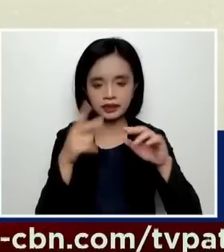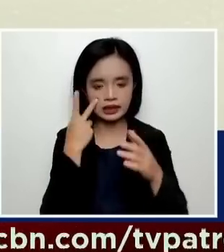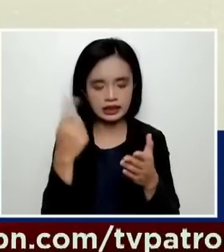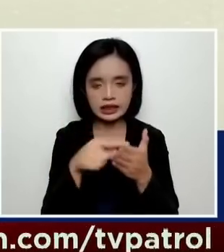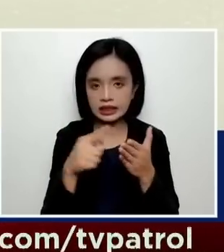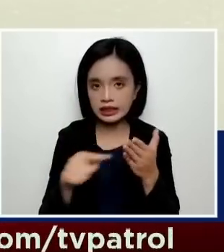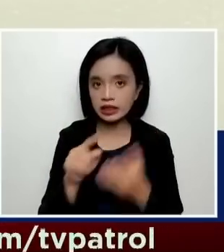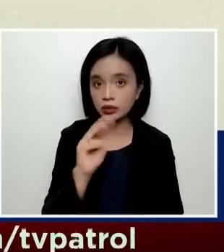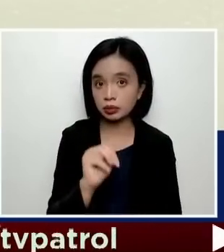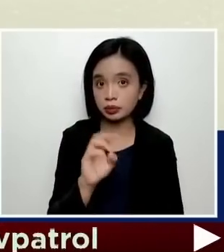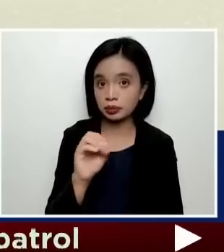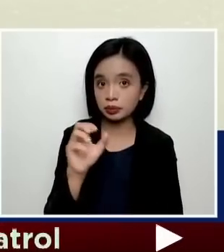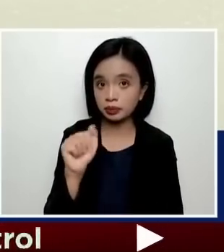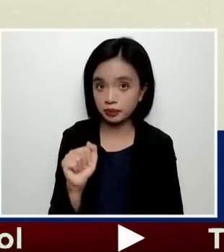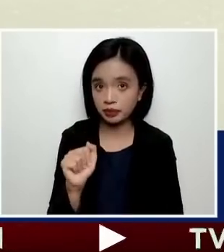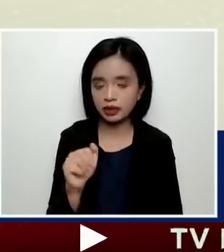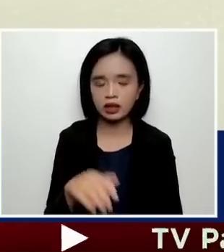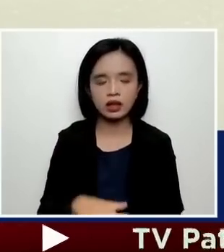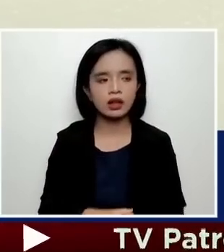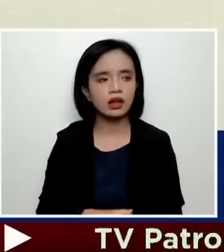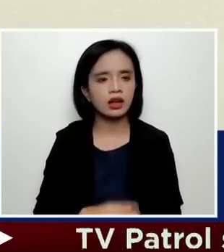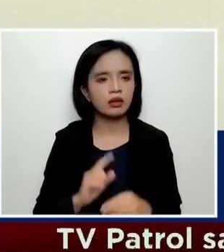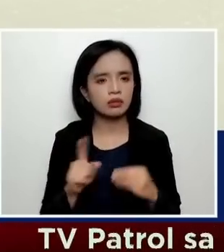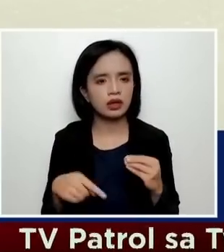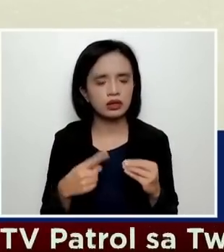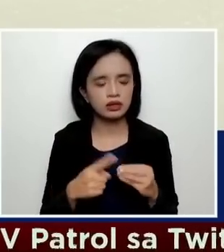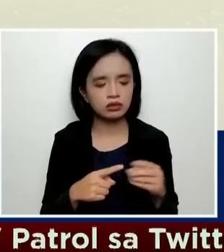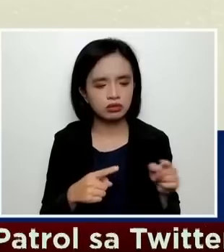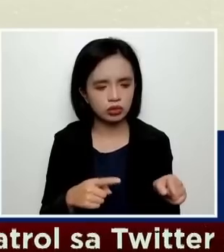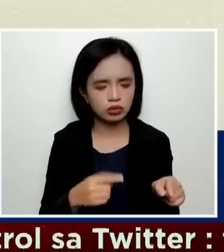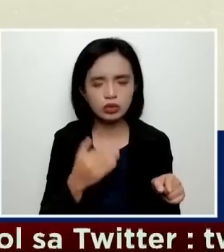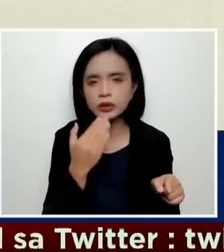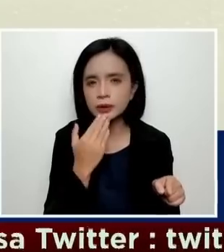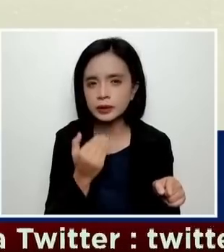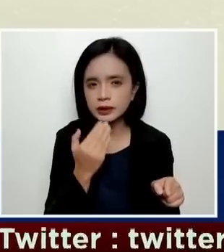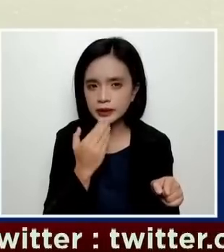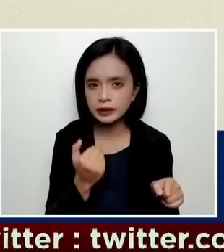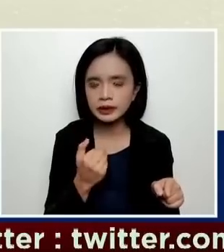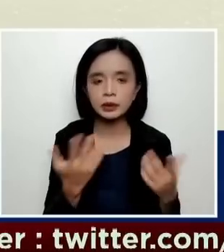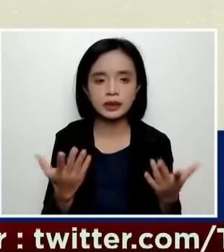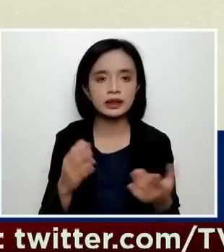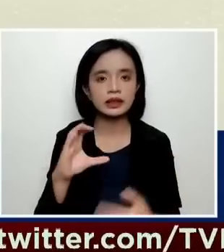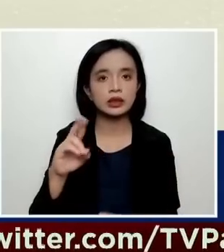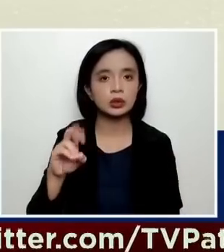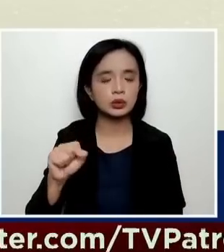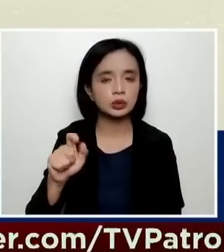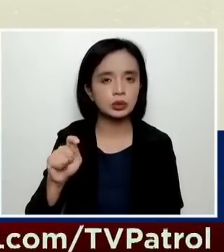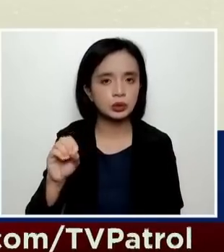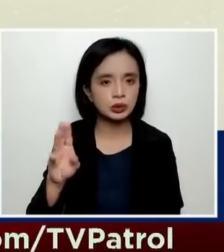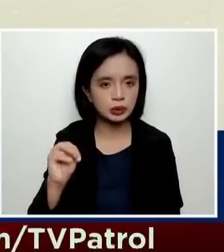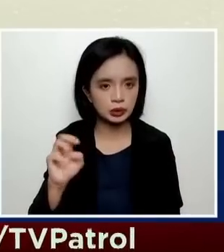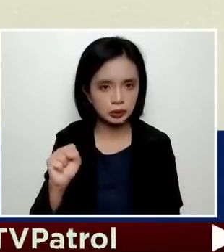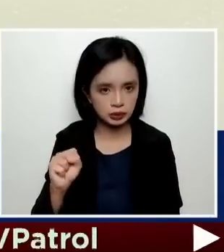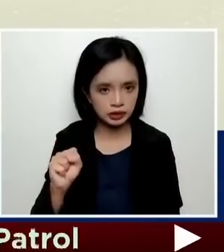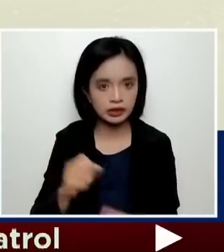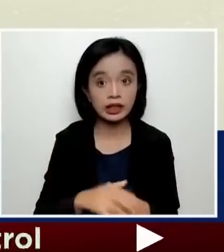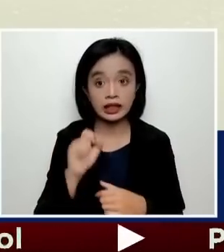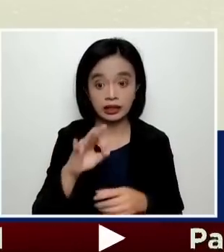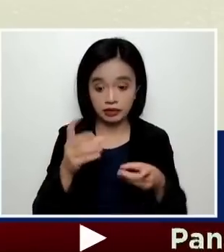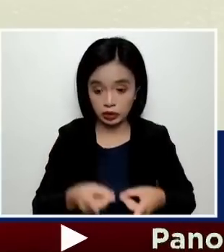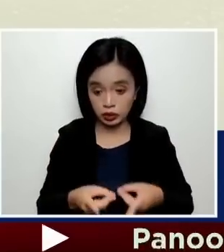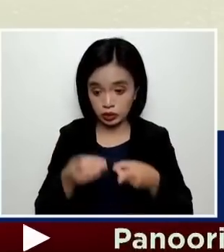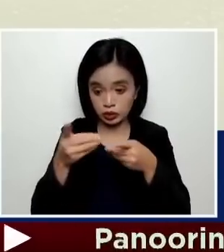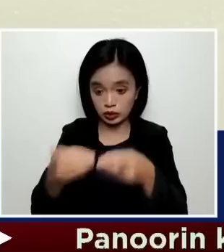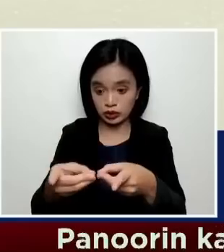dun sa disposition of sugar dun sa Bureau of Customs na baka pwedeng sa donation. So kung idodonate ito sa Department